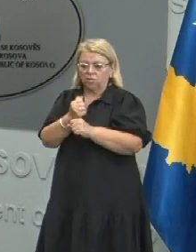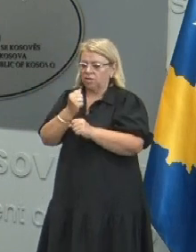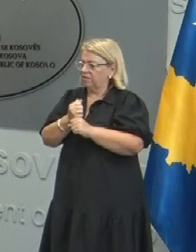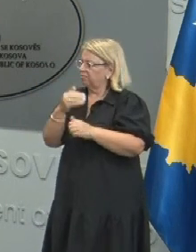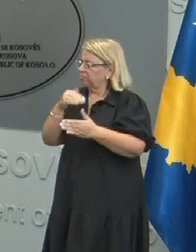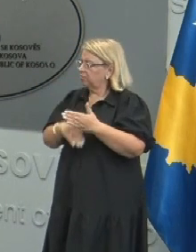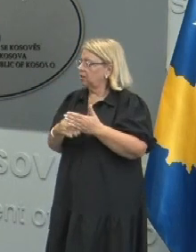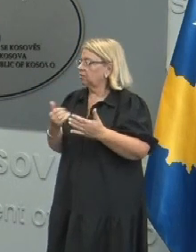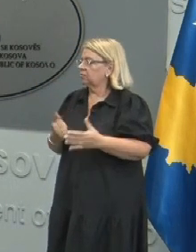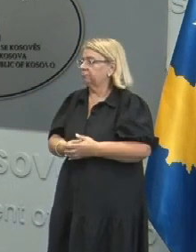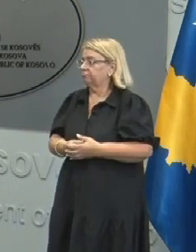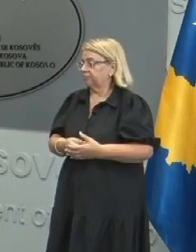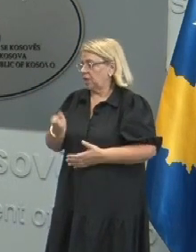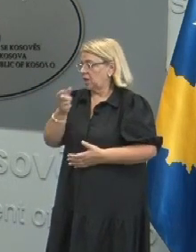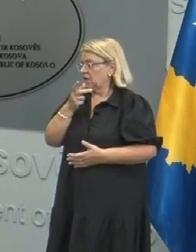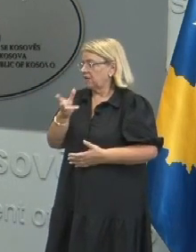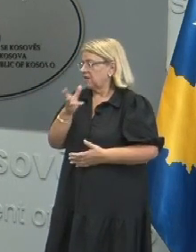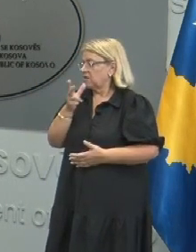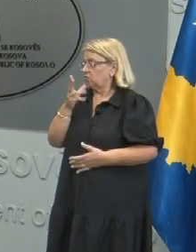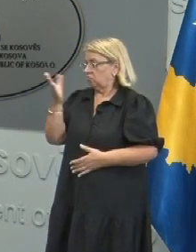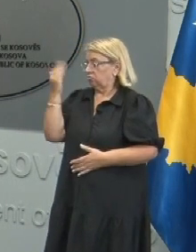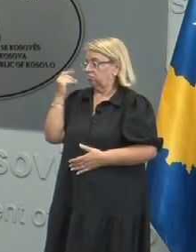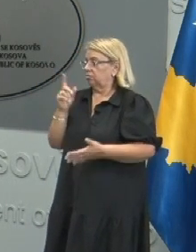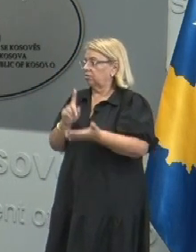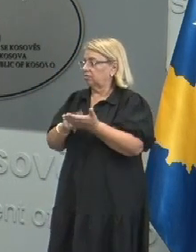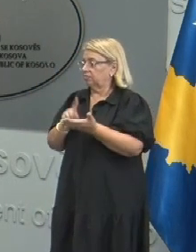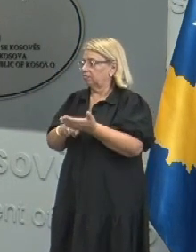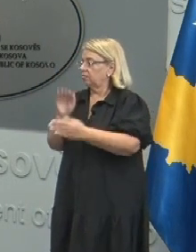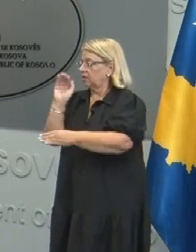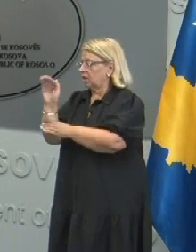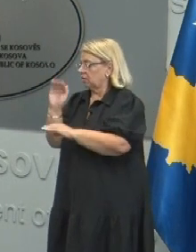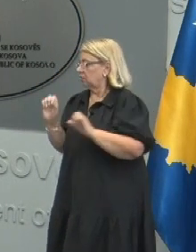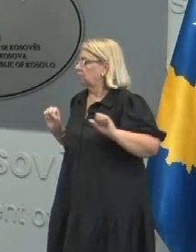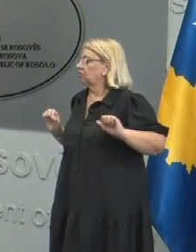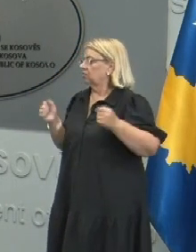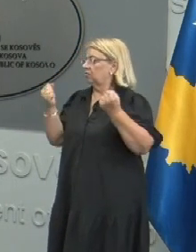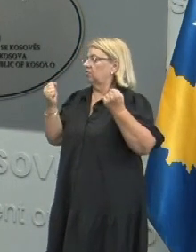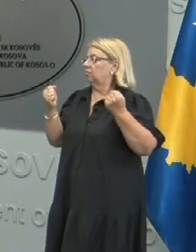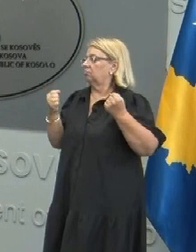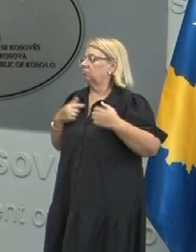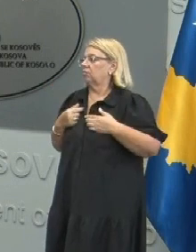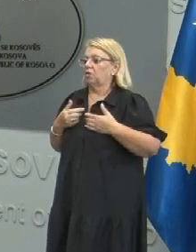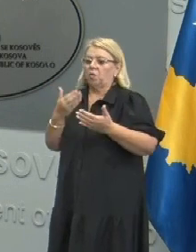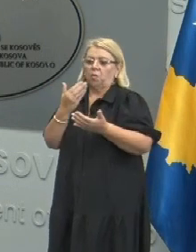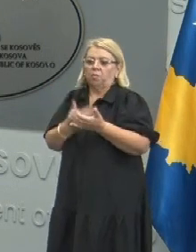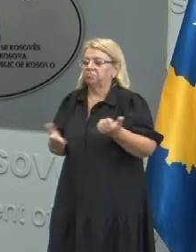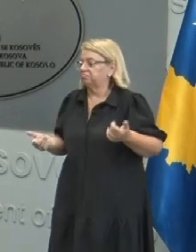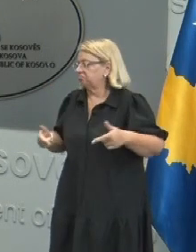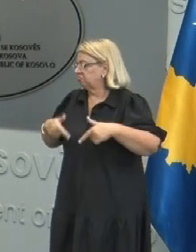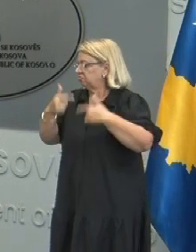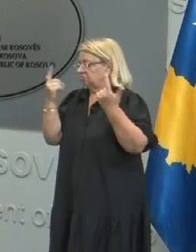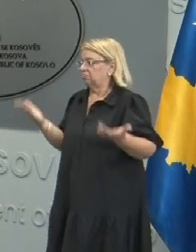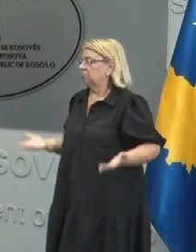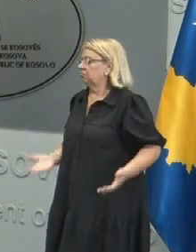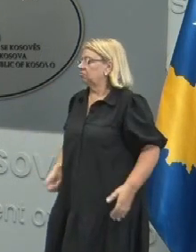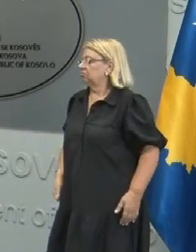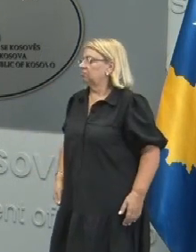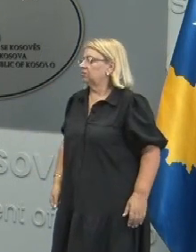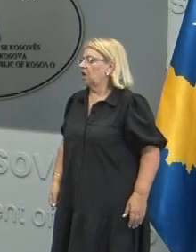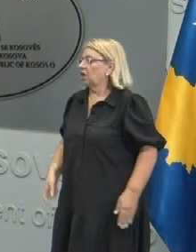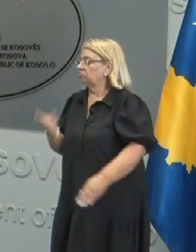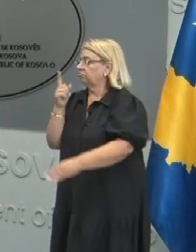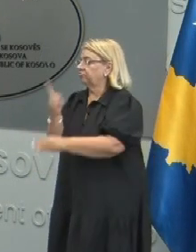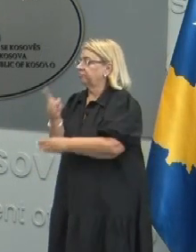hmotshme sindikaliste, paralajmërimit për grevë për bindjen time i ka humbur kuptimin. Kërcënime me paralizim të